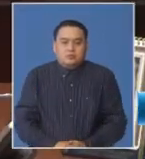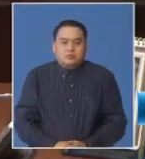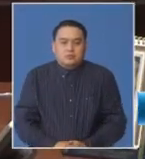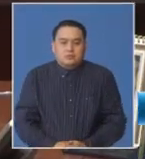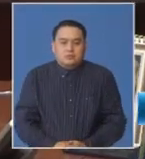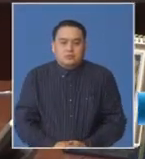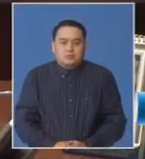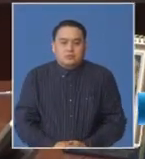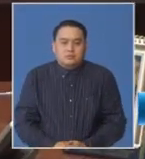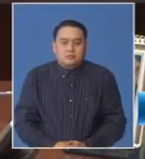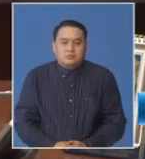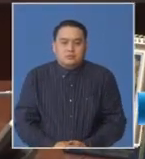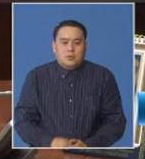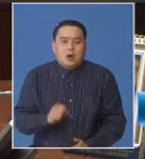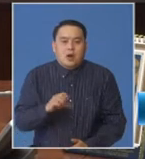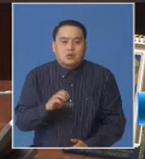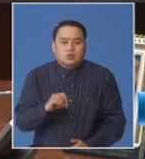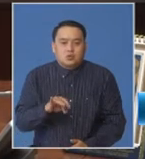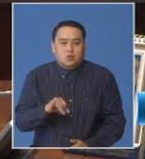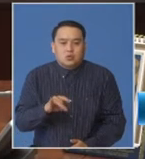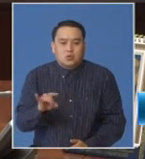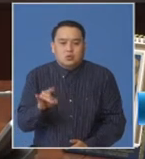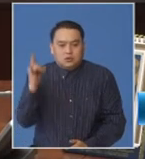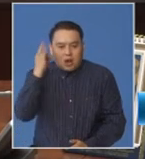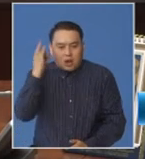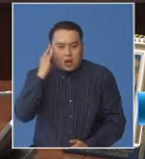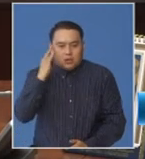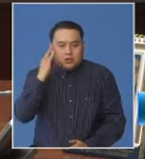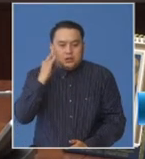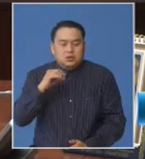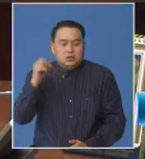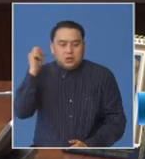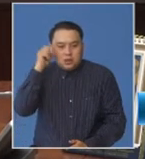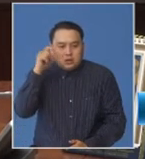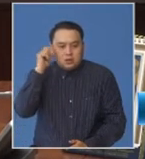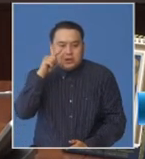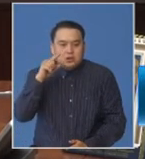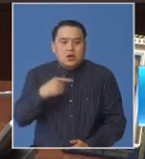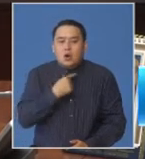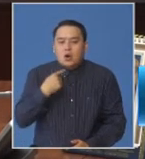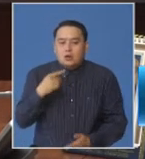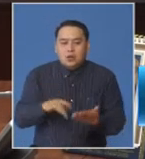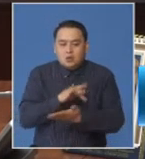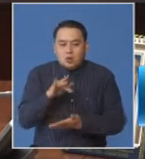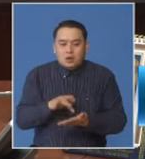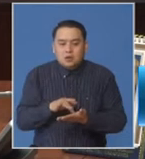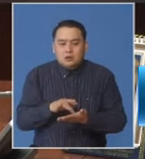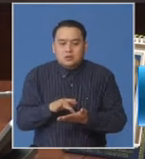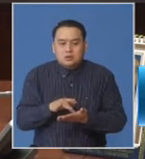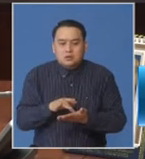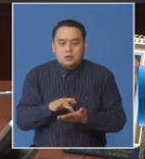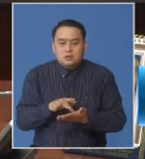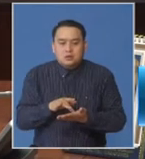Азакульский, Сартанский, Ахсовский, потом здесь у нас есть Кельды, есть чуть-чуть город Талдыкорган.